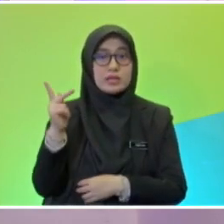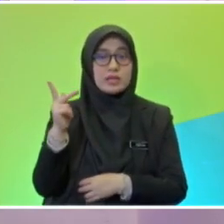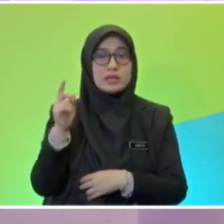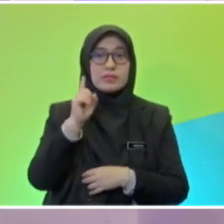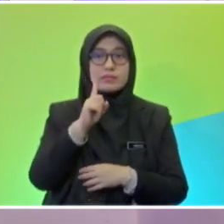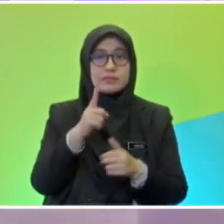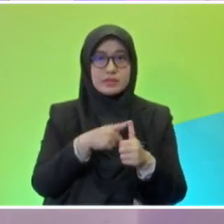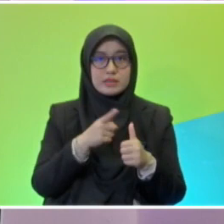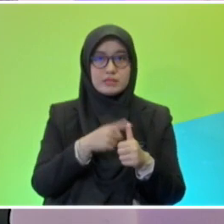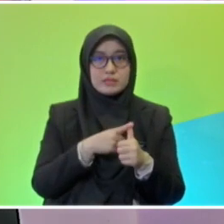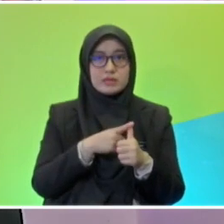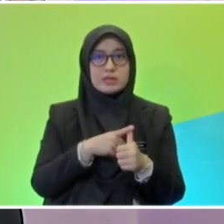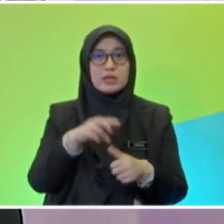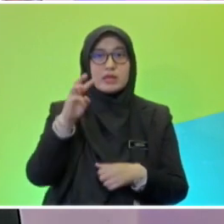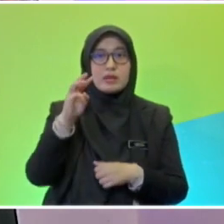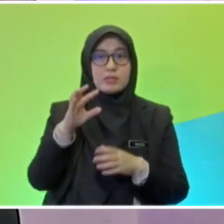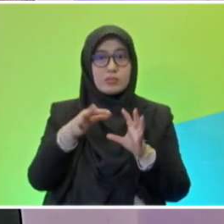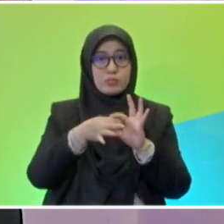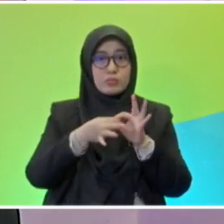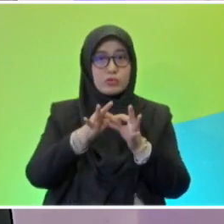yang dilakukan oleh